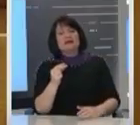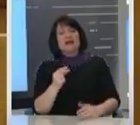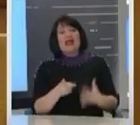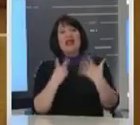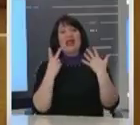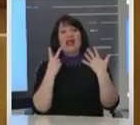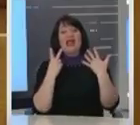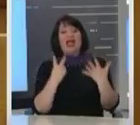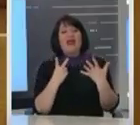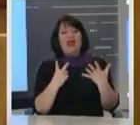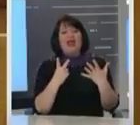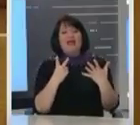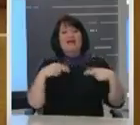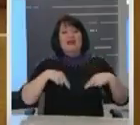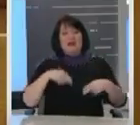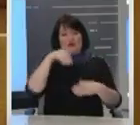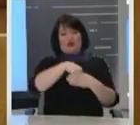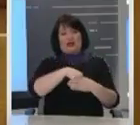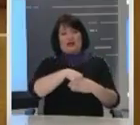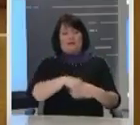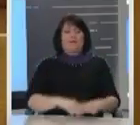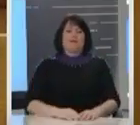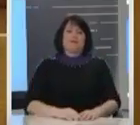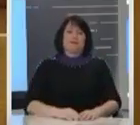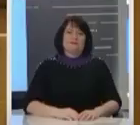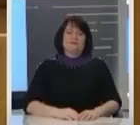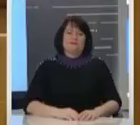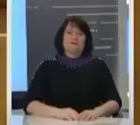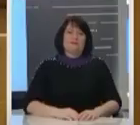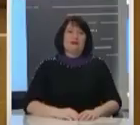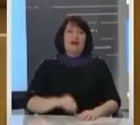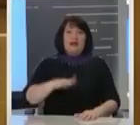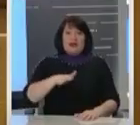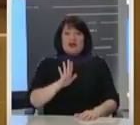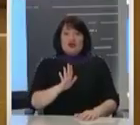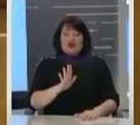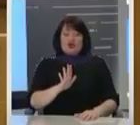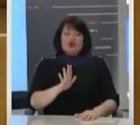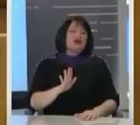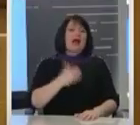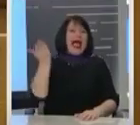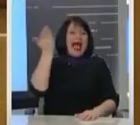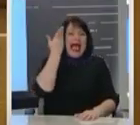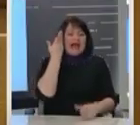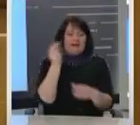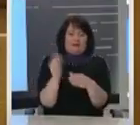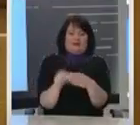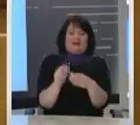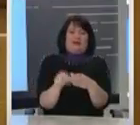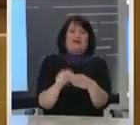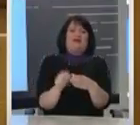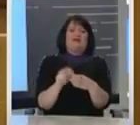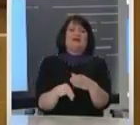7 από αυτούς να είναι στην κυβέρνηση. Είναι ίσως οι πιο ακριβές ψήφοι στην ιστορία